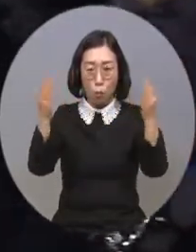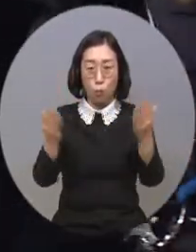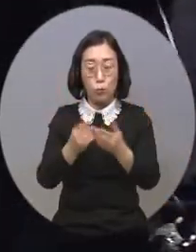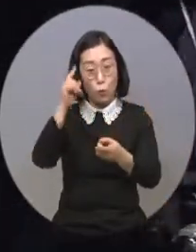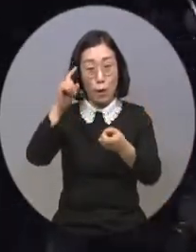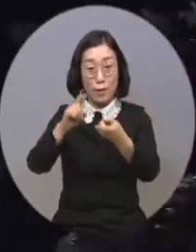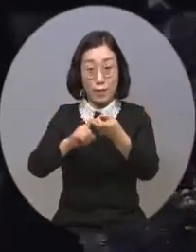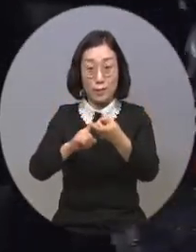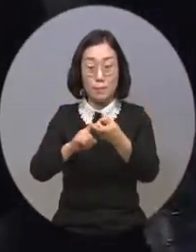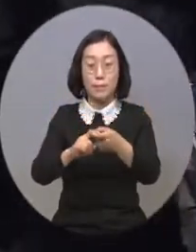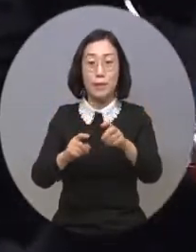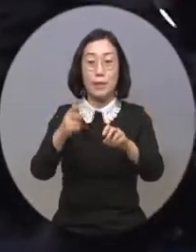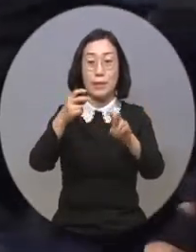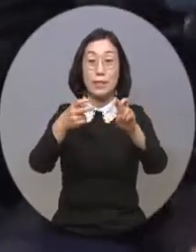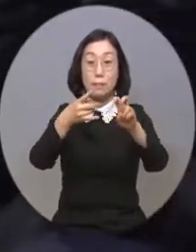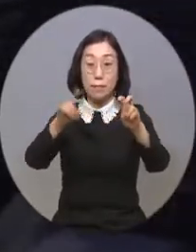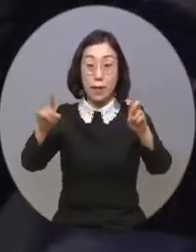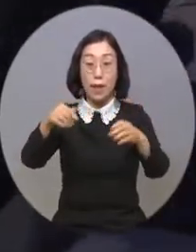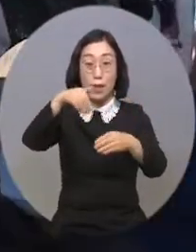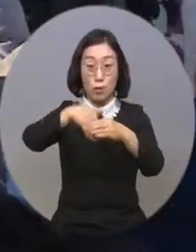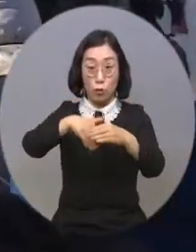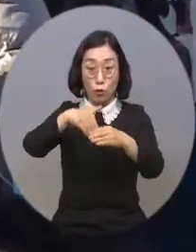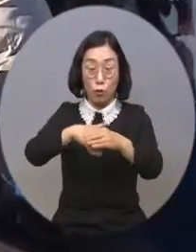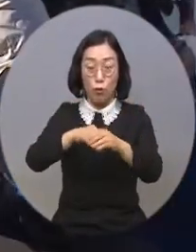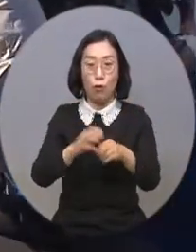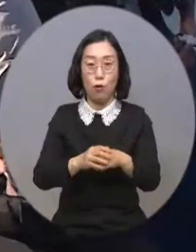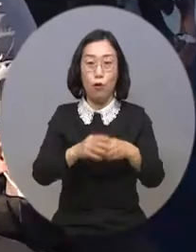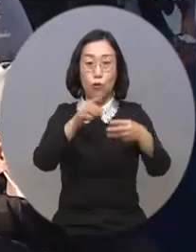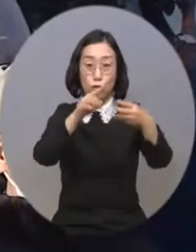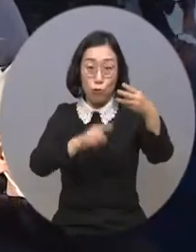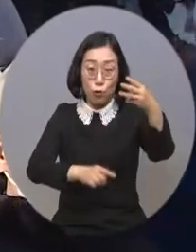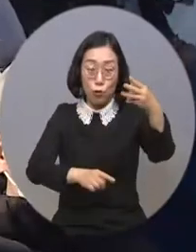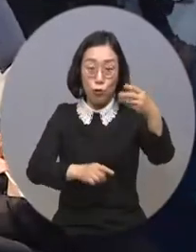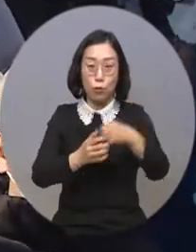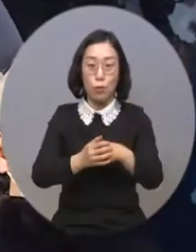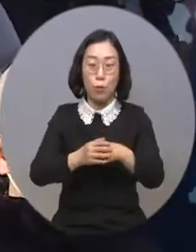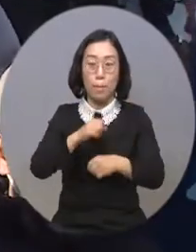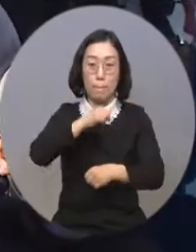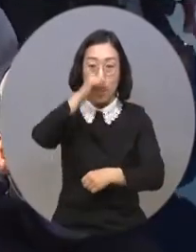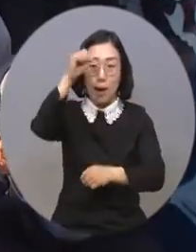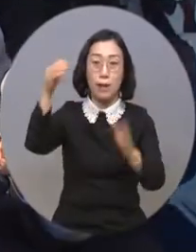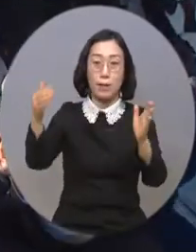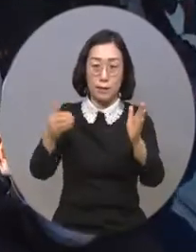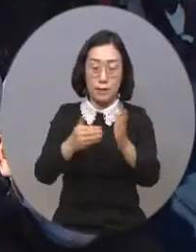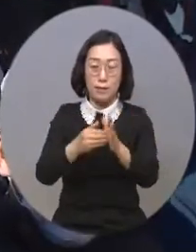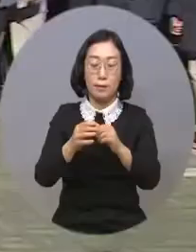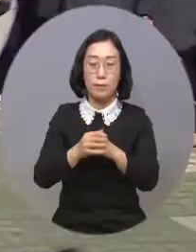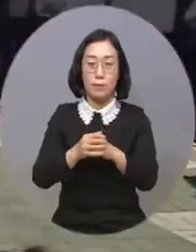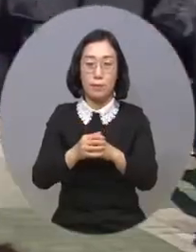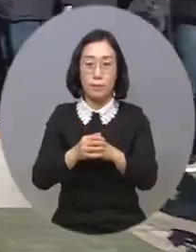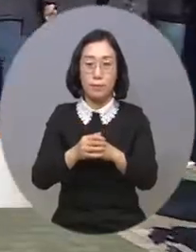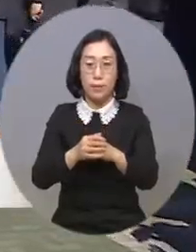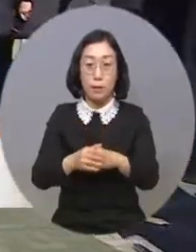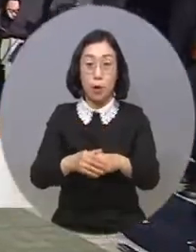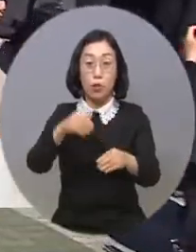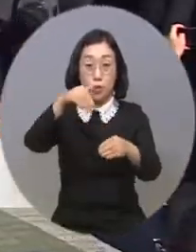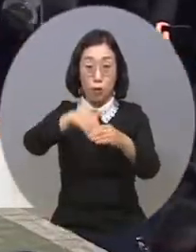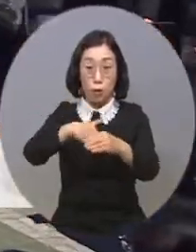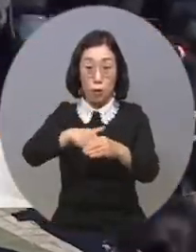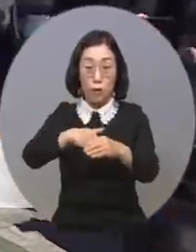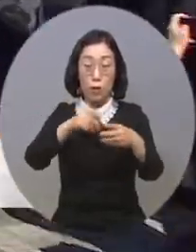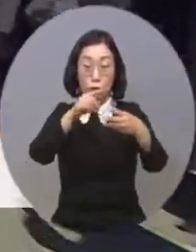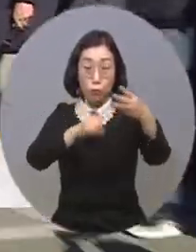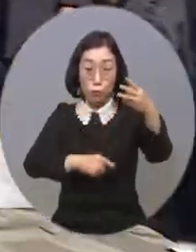20대 대선에서 국민의 힘 윤석열 후보가 대통령에 당선됐습니다 이번 선거에서 윤